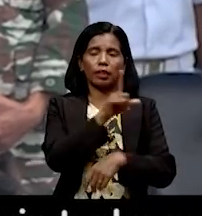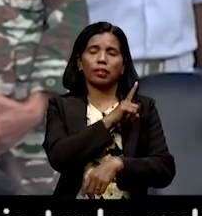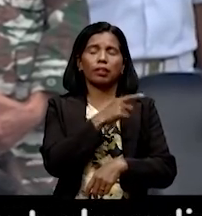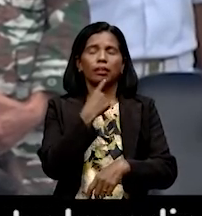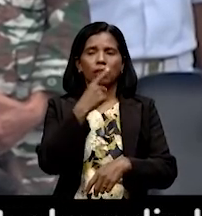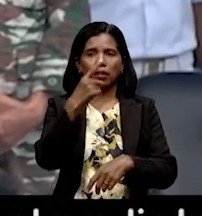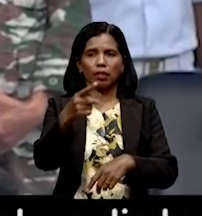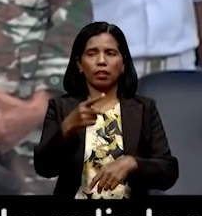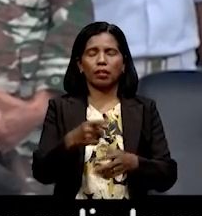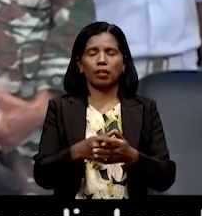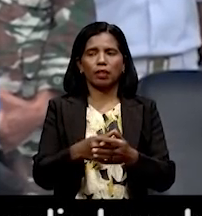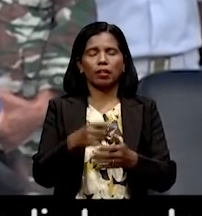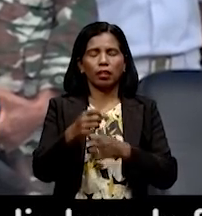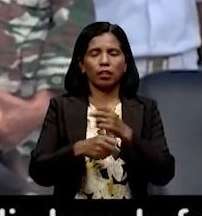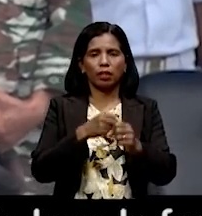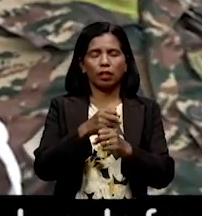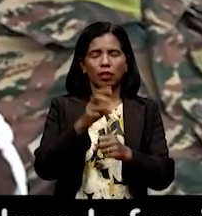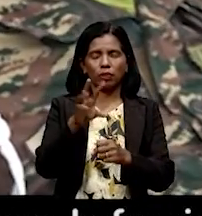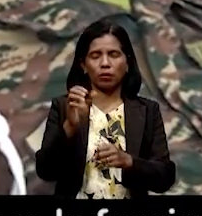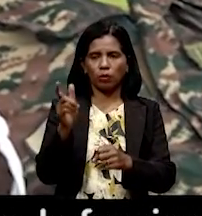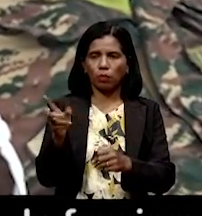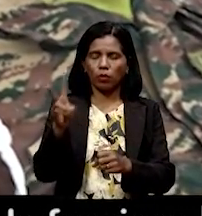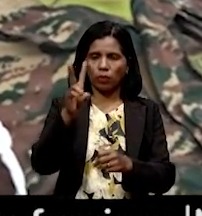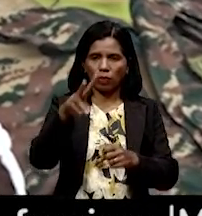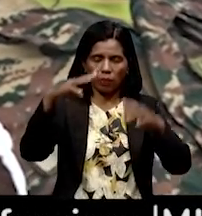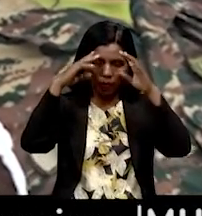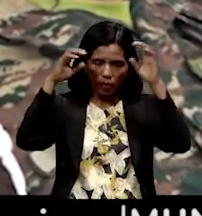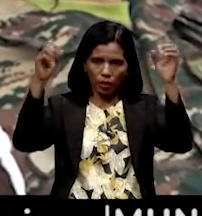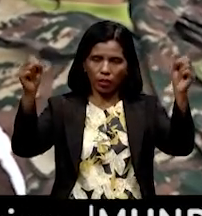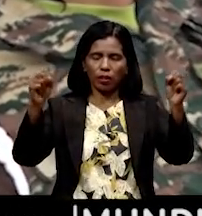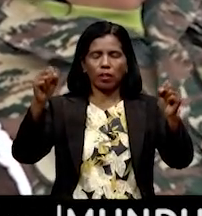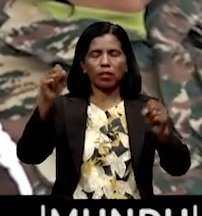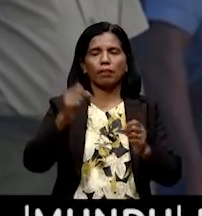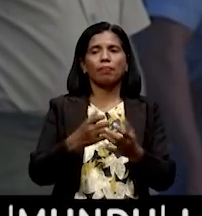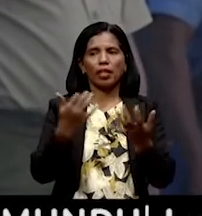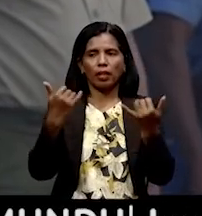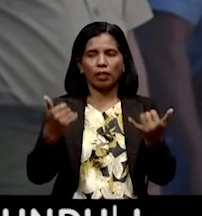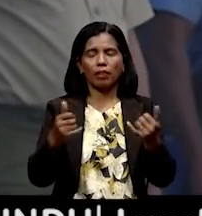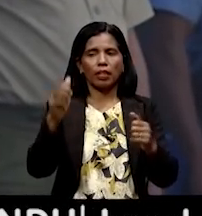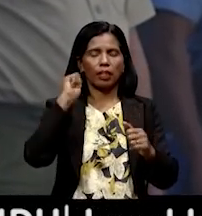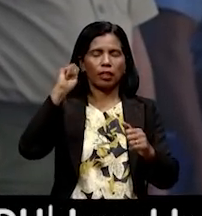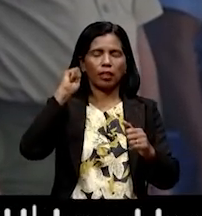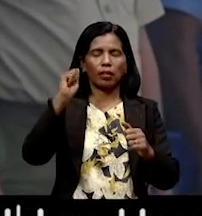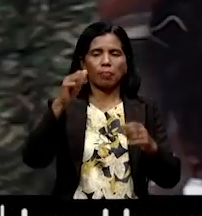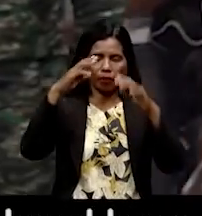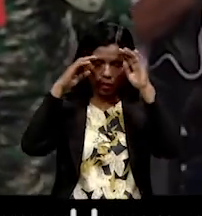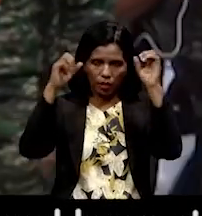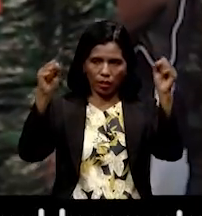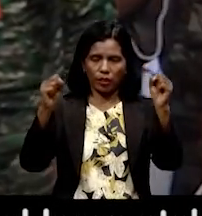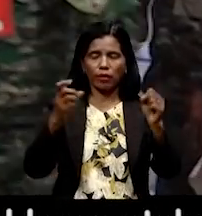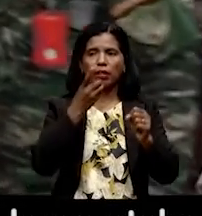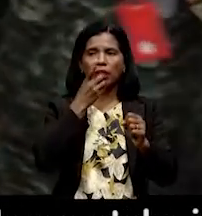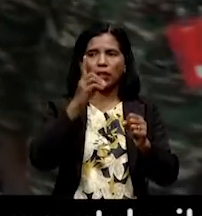elesan presidensia tinan ringrua ruan lusing ruang. Dadaung ne, kandidatu ba presiden republika na be deklara ona sir nia kandidatura mak